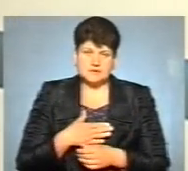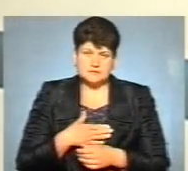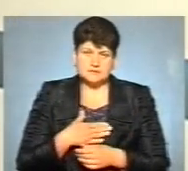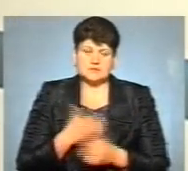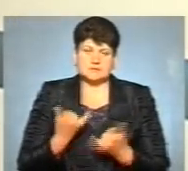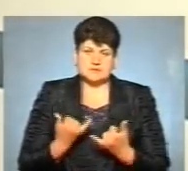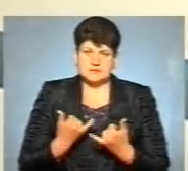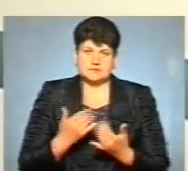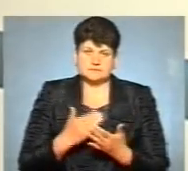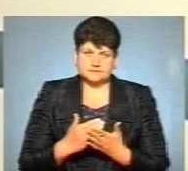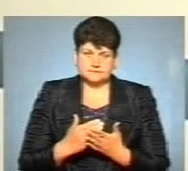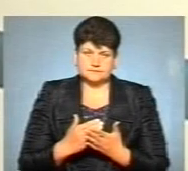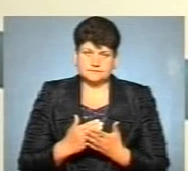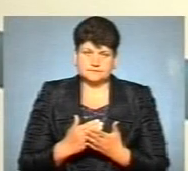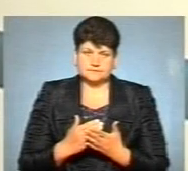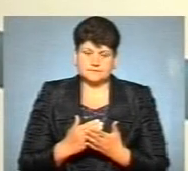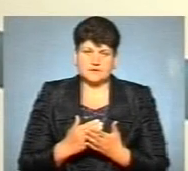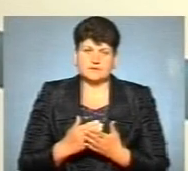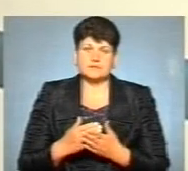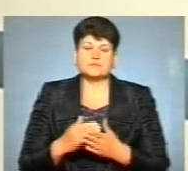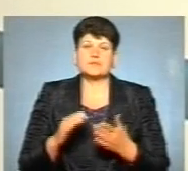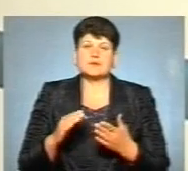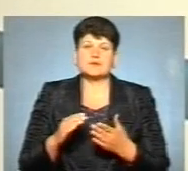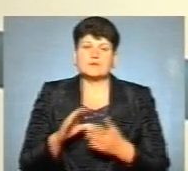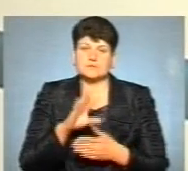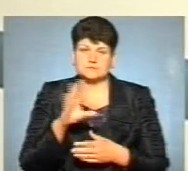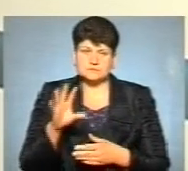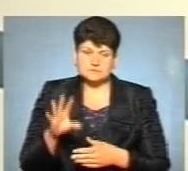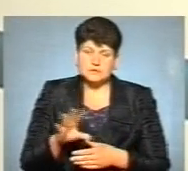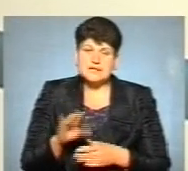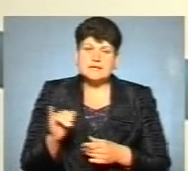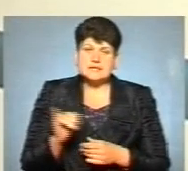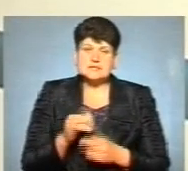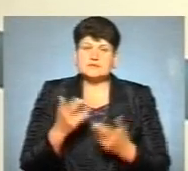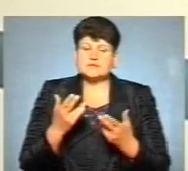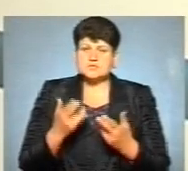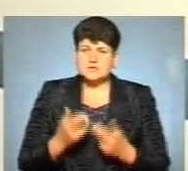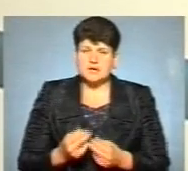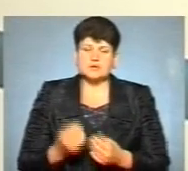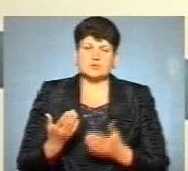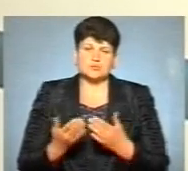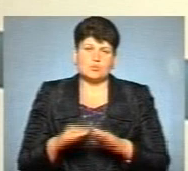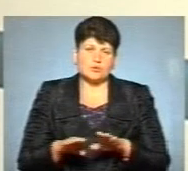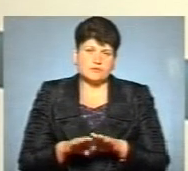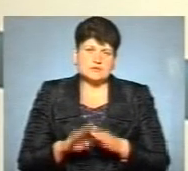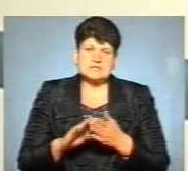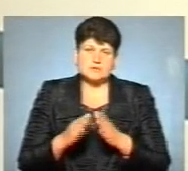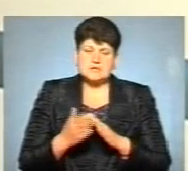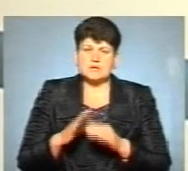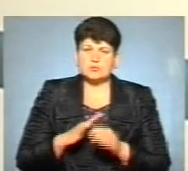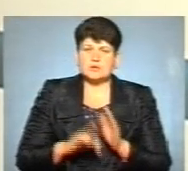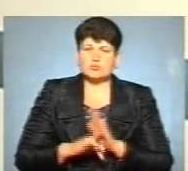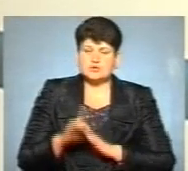оперуємо в засобах масової інформації. І, звичайно, якщо порівнювати ситуацію, яка була на початку в області, на